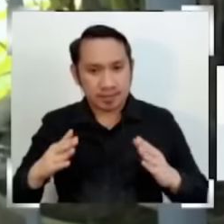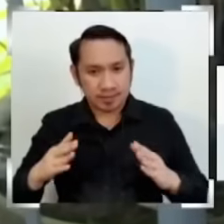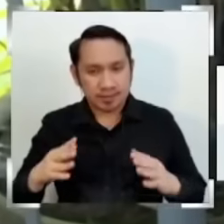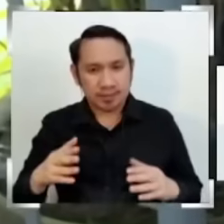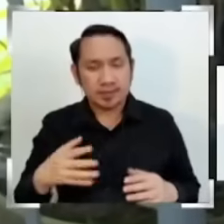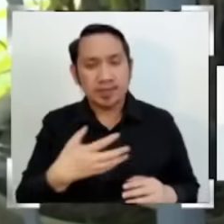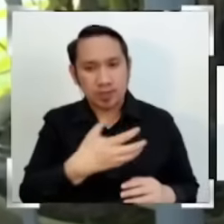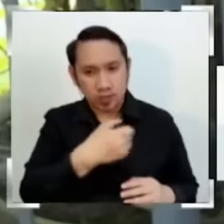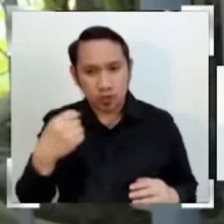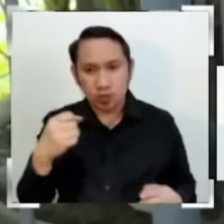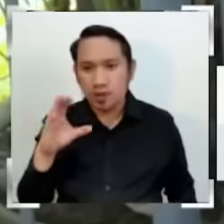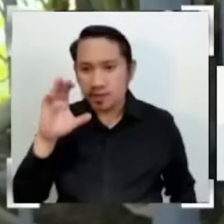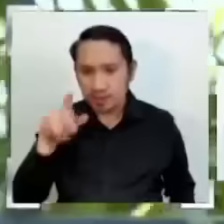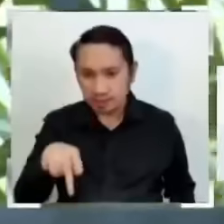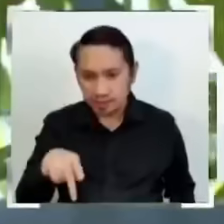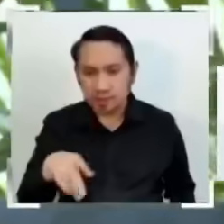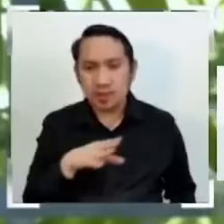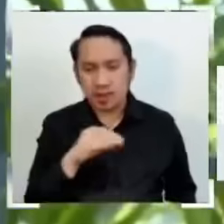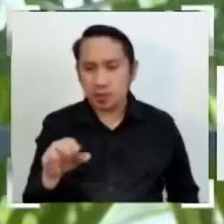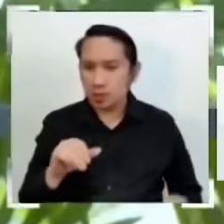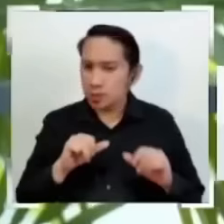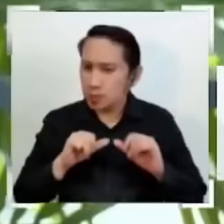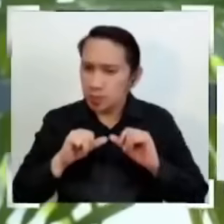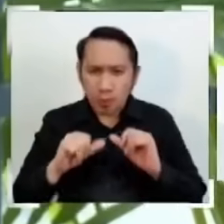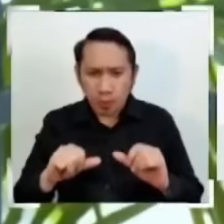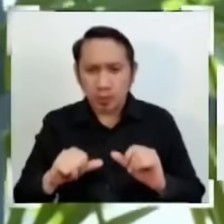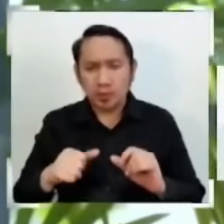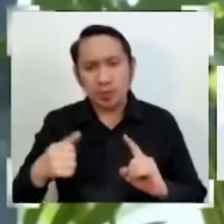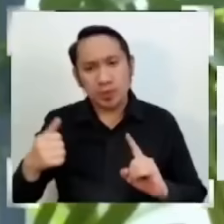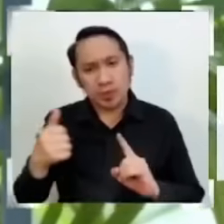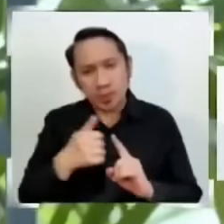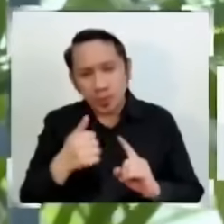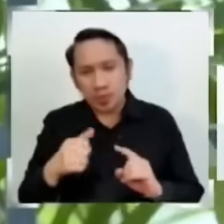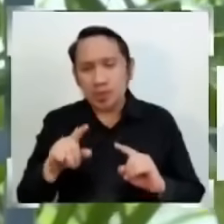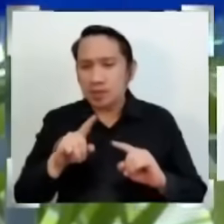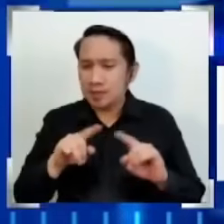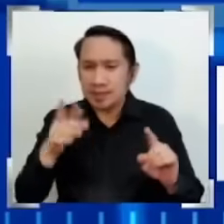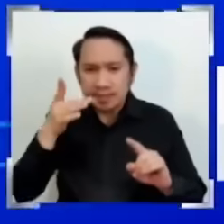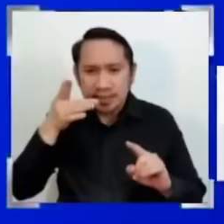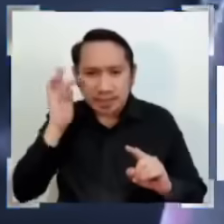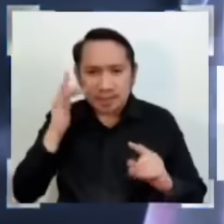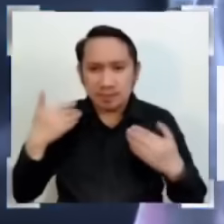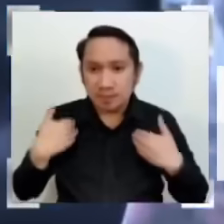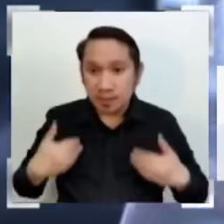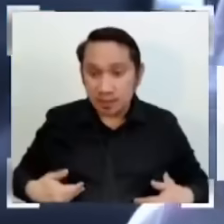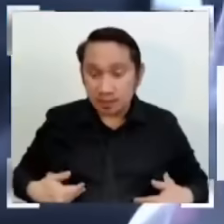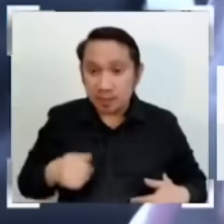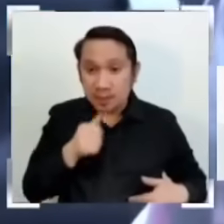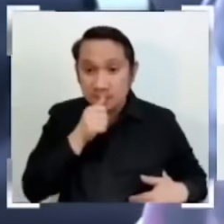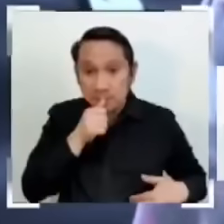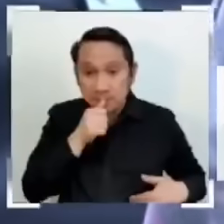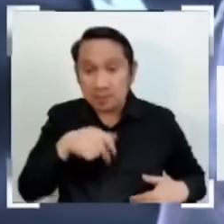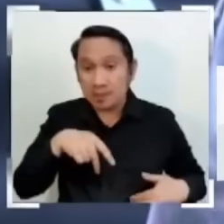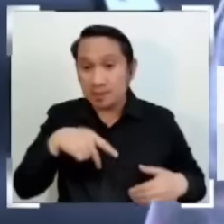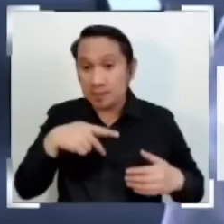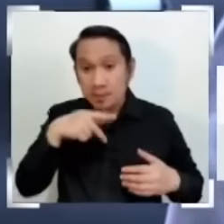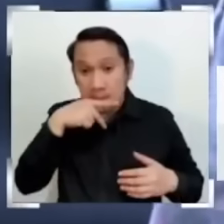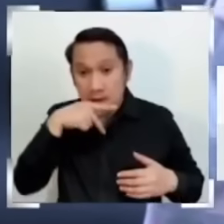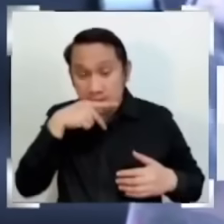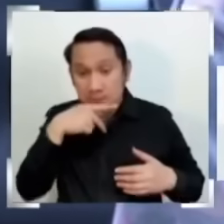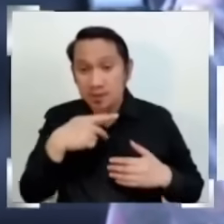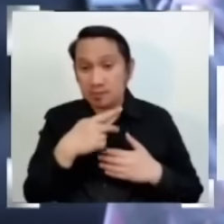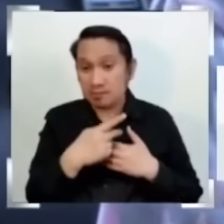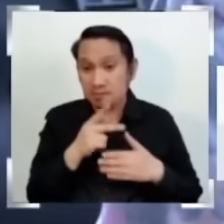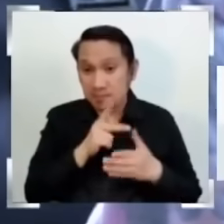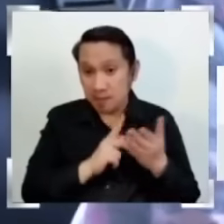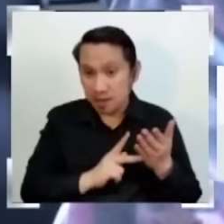cellphone. Nagpatuloy rin ang pananakit pati sa masiselang bahagi ng kanyang katawan. Hindi po talaga ako tinigilam na saktan